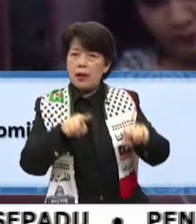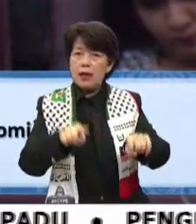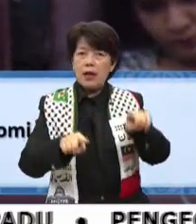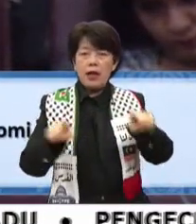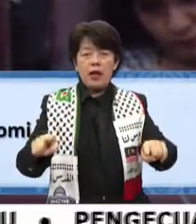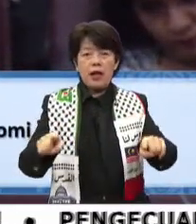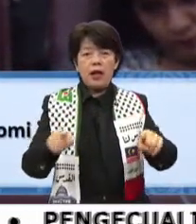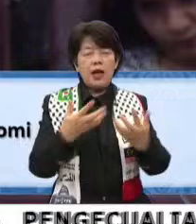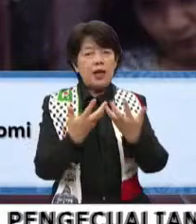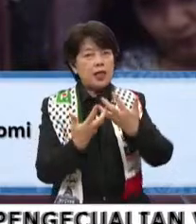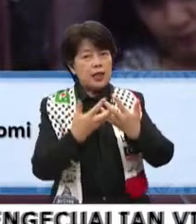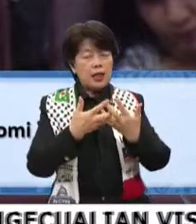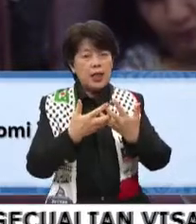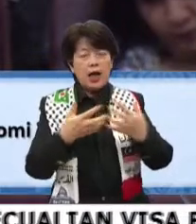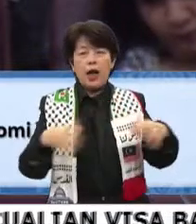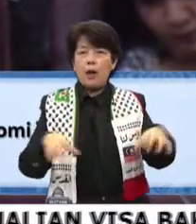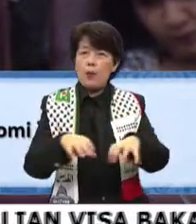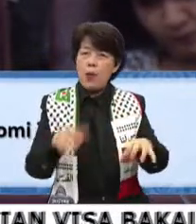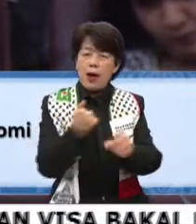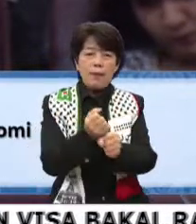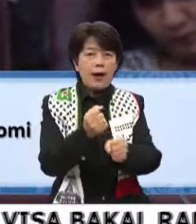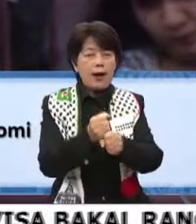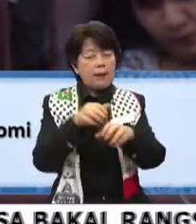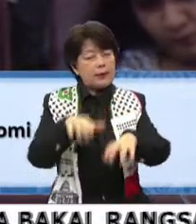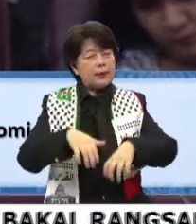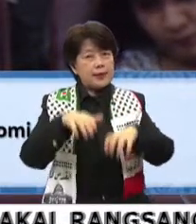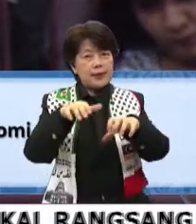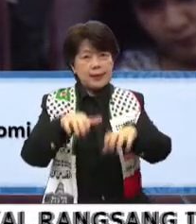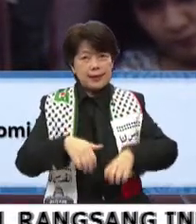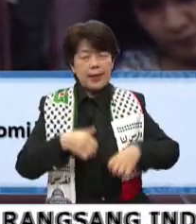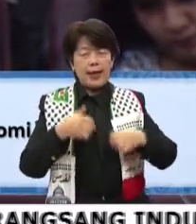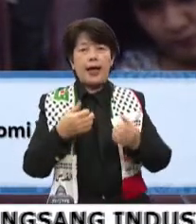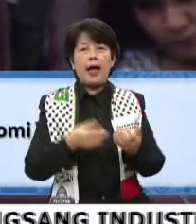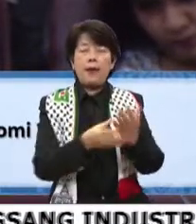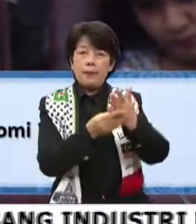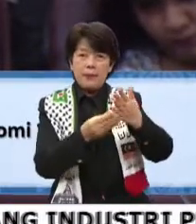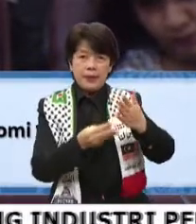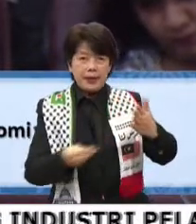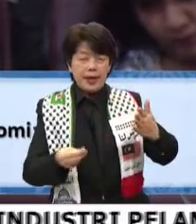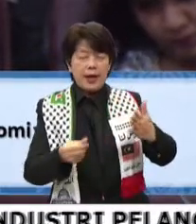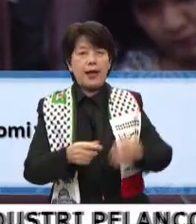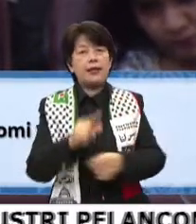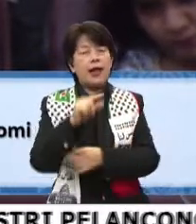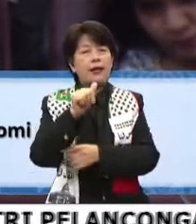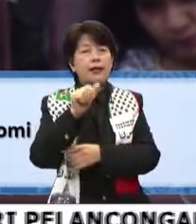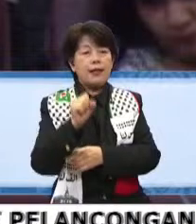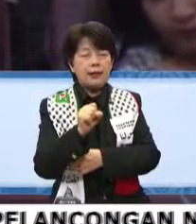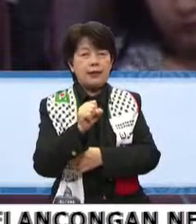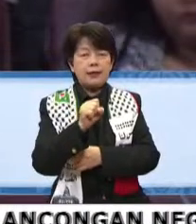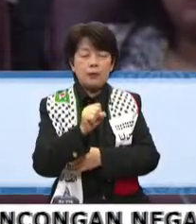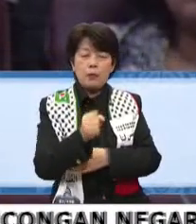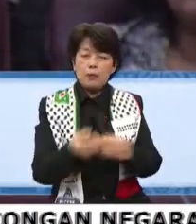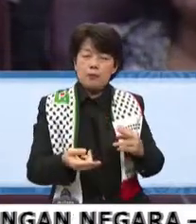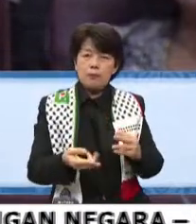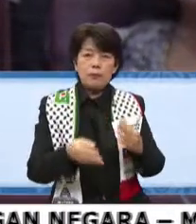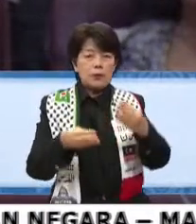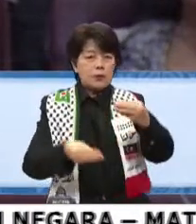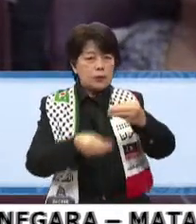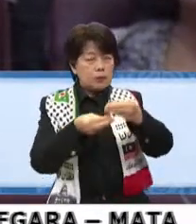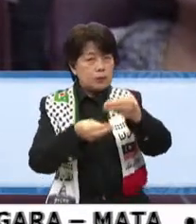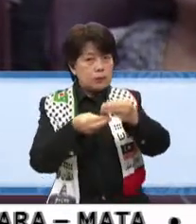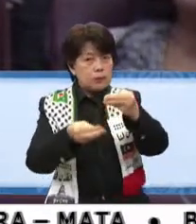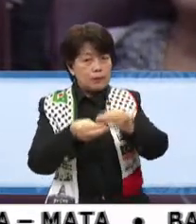perkilangan pembuatan pertanian serta minyak dan gas untuk meningkatkan produktiviti aktiviti